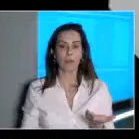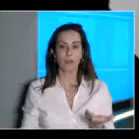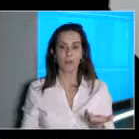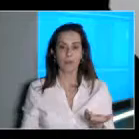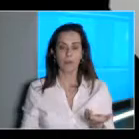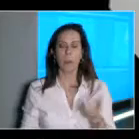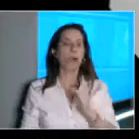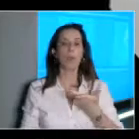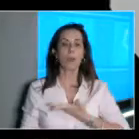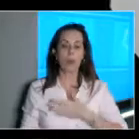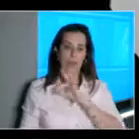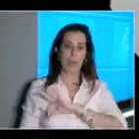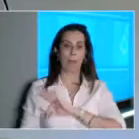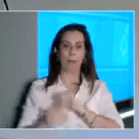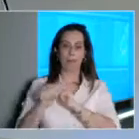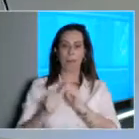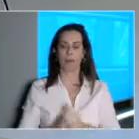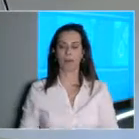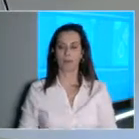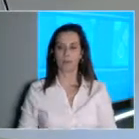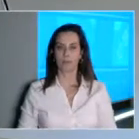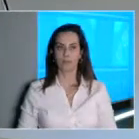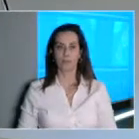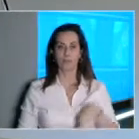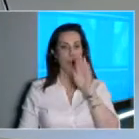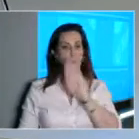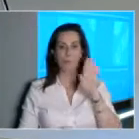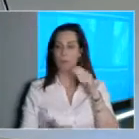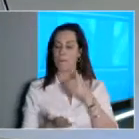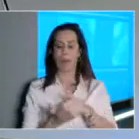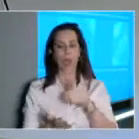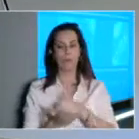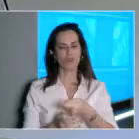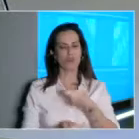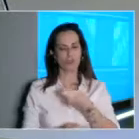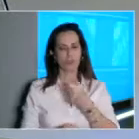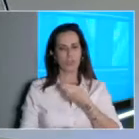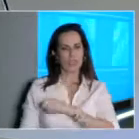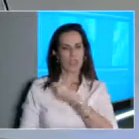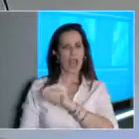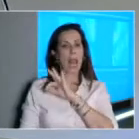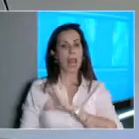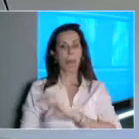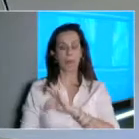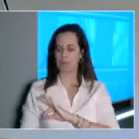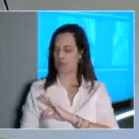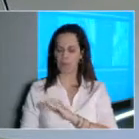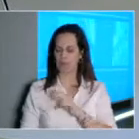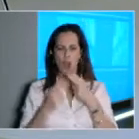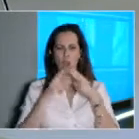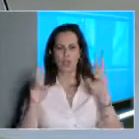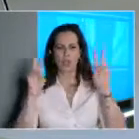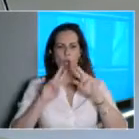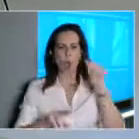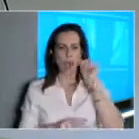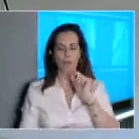קיבלו, למה הוא קיבל את זה? ליברמן. יובל, נתניהו ממשיך ללכת על ראשו של ליברמן ובכלל לא מתייחס לכחול לבן,